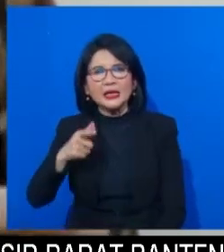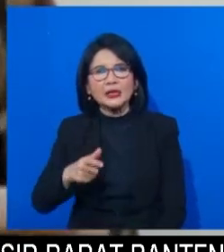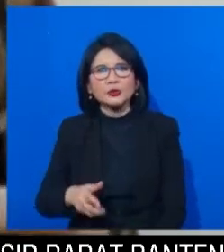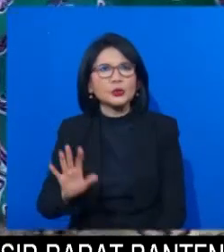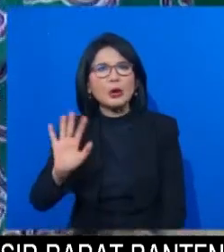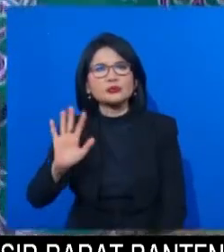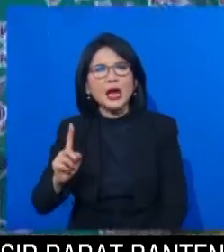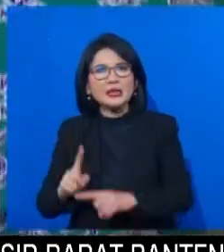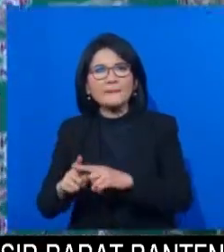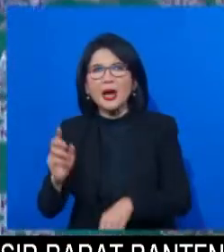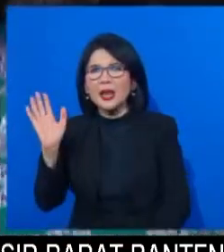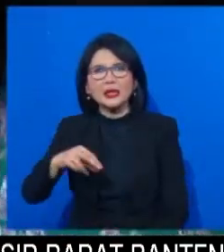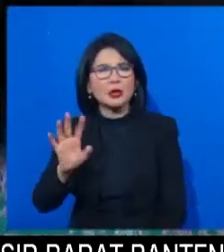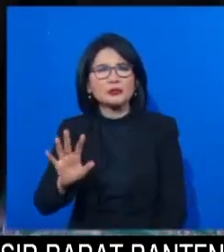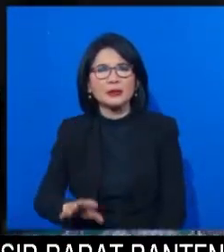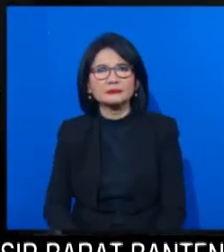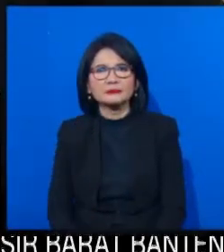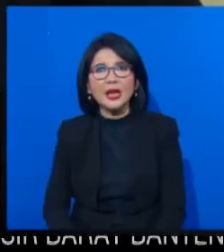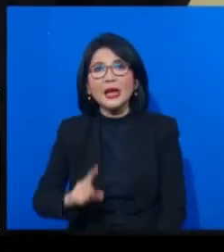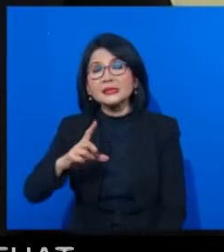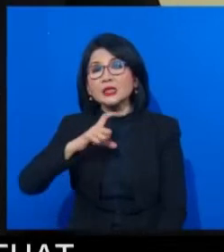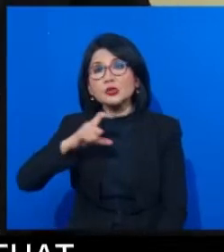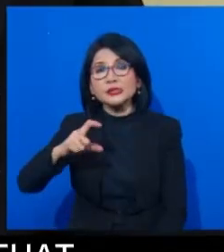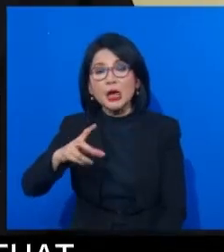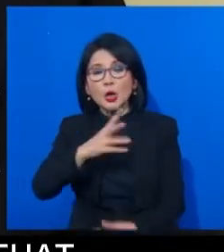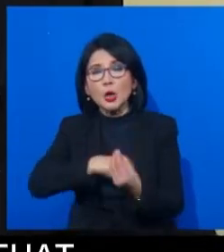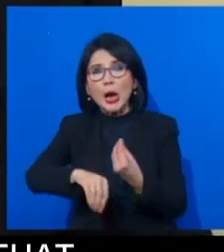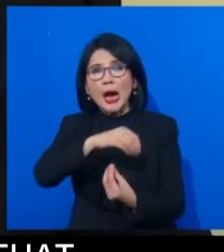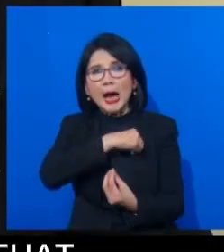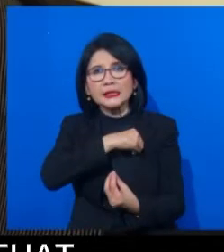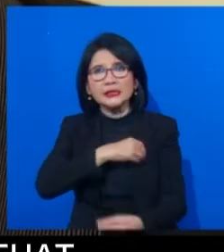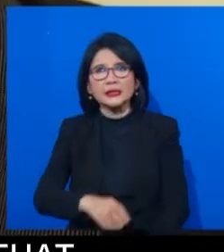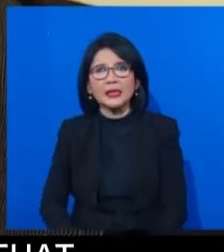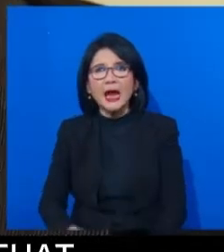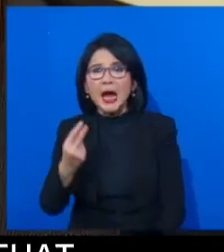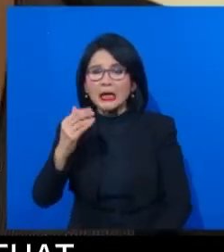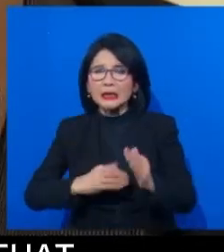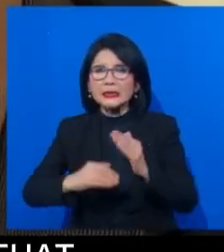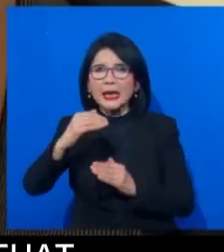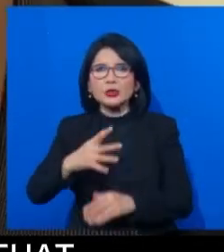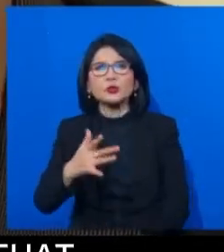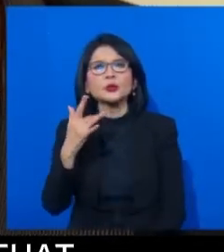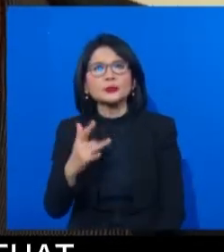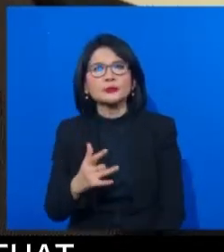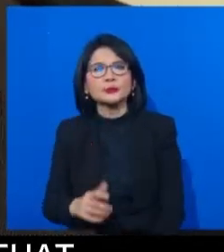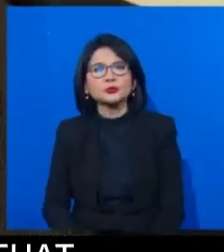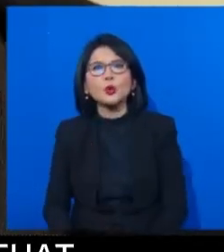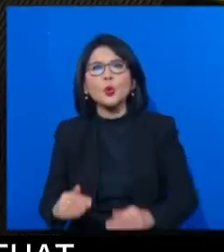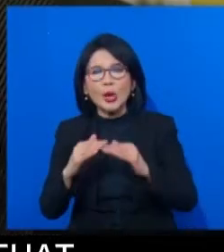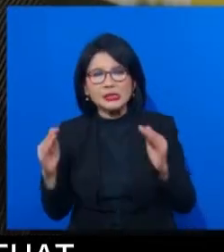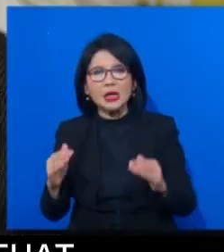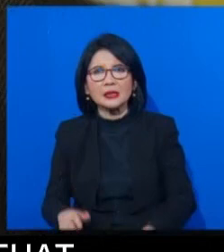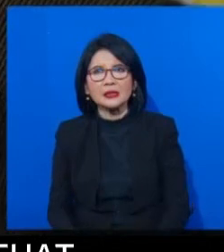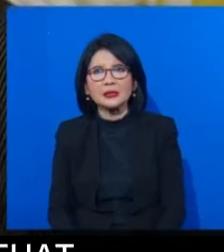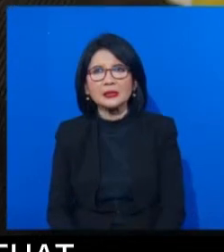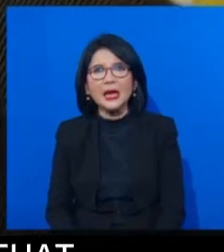nambah lagi. Menurut seorang calon jemaah haji, Hasan El Juni, kenaikan biaya itu masih dalam batas wajar.